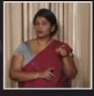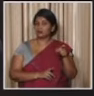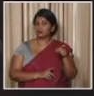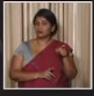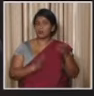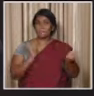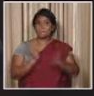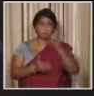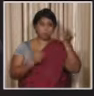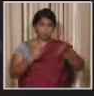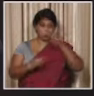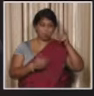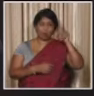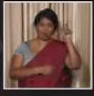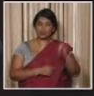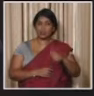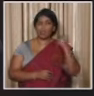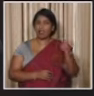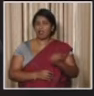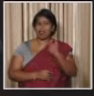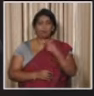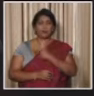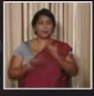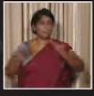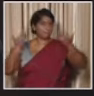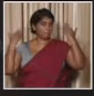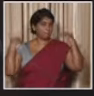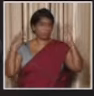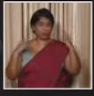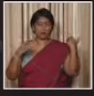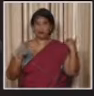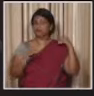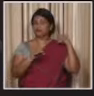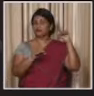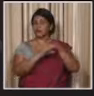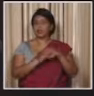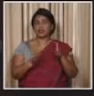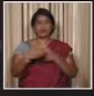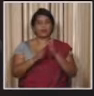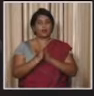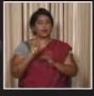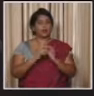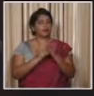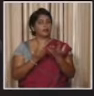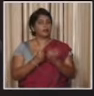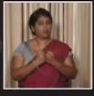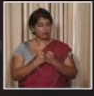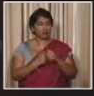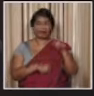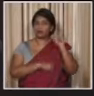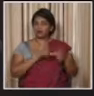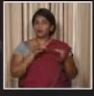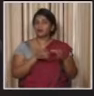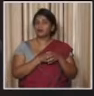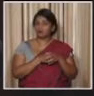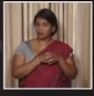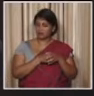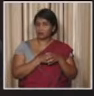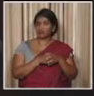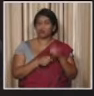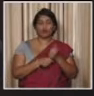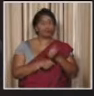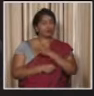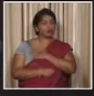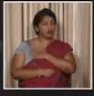ඒ බාස්ට අර අලුතෙන් පිටිපස්සේ පේලි වල ඉඳලා ඒ කැබිනට් ඇමතිකම් බාරගත්ත ඒ කණ්ඩායමට